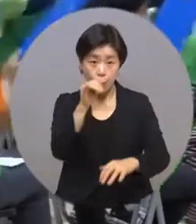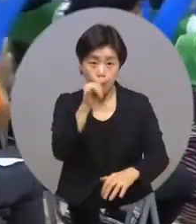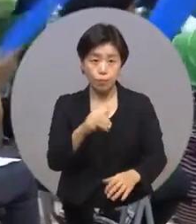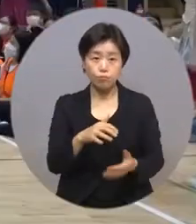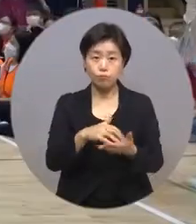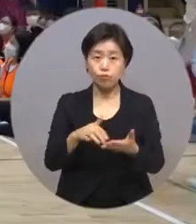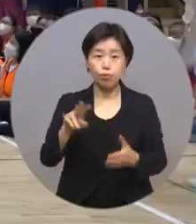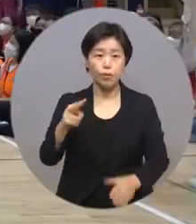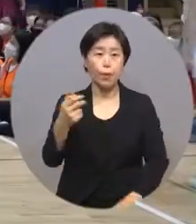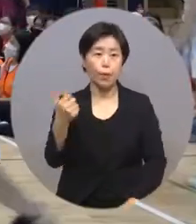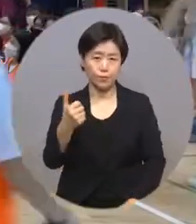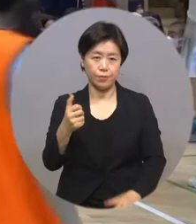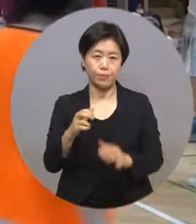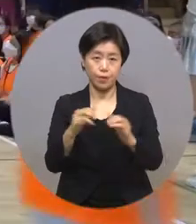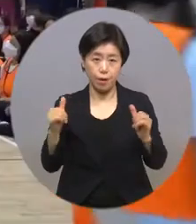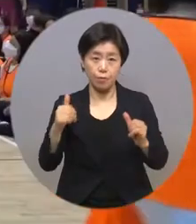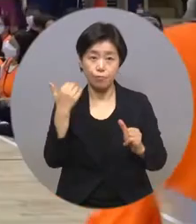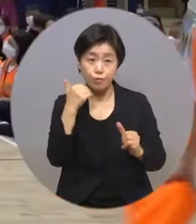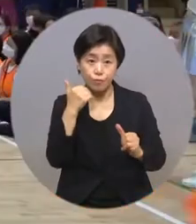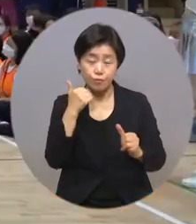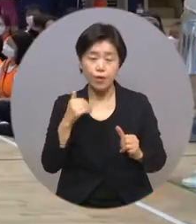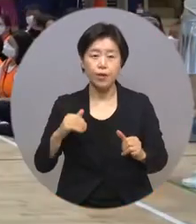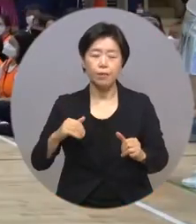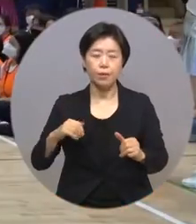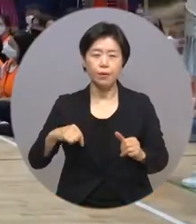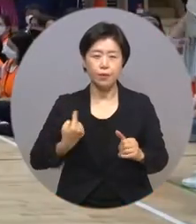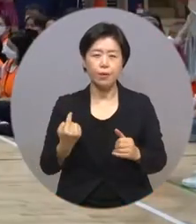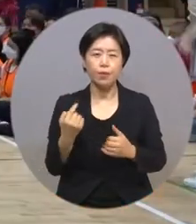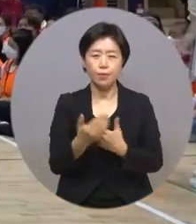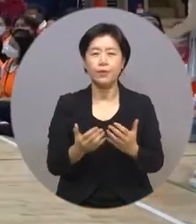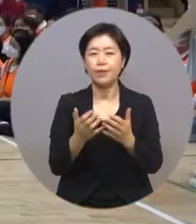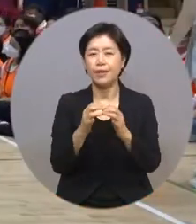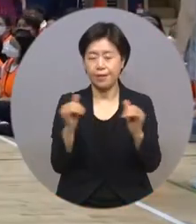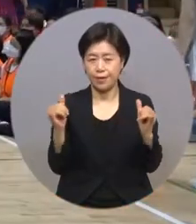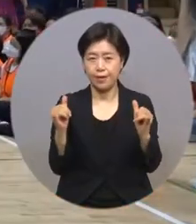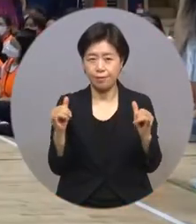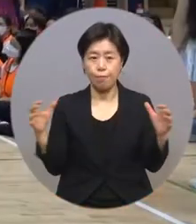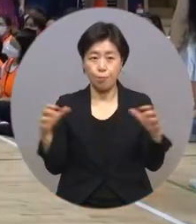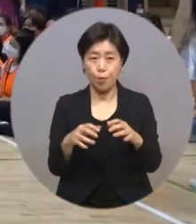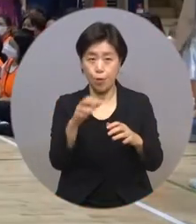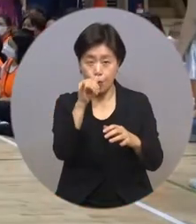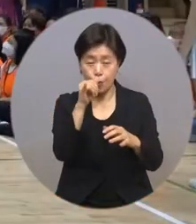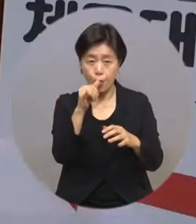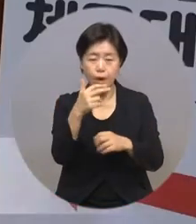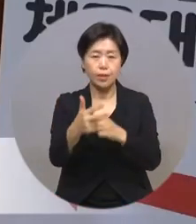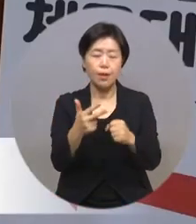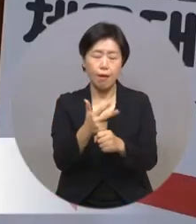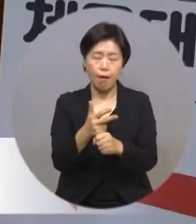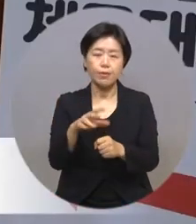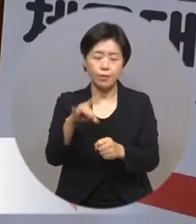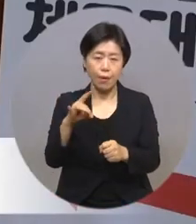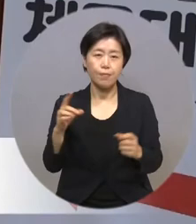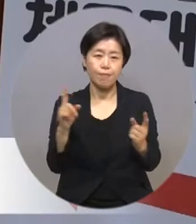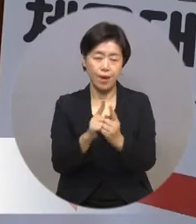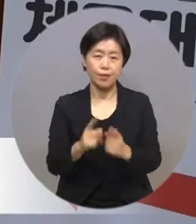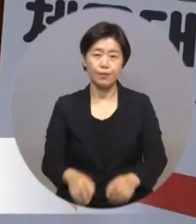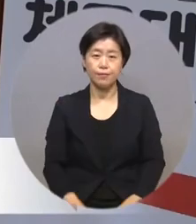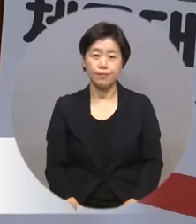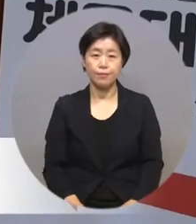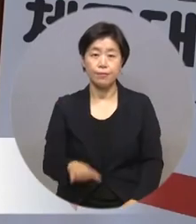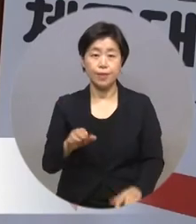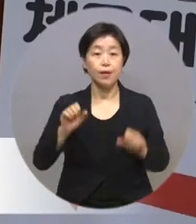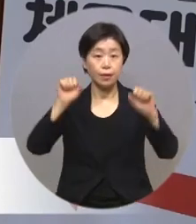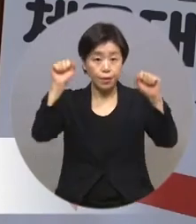250여 명의 아름다운 자원봉사자들의 운동회 아자체육대회가 7년 만에 열렸습니다. 오늘 체육대회를 통하여